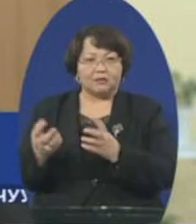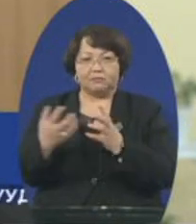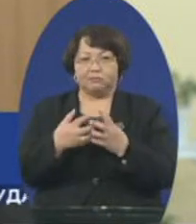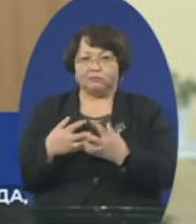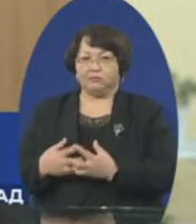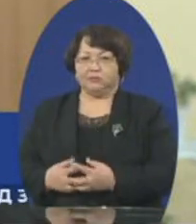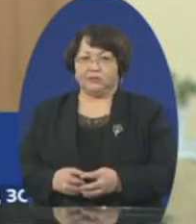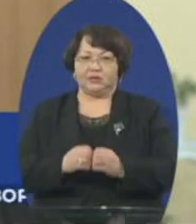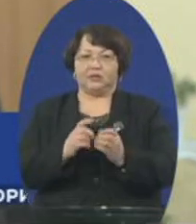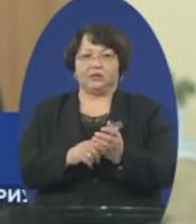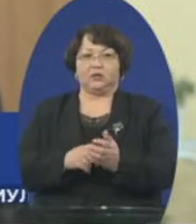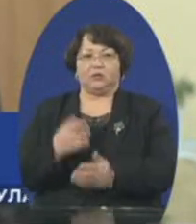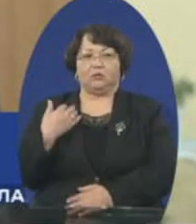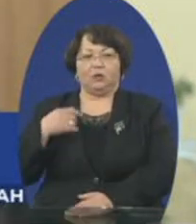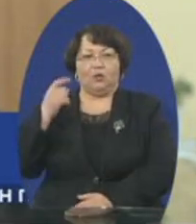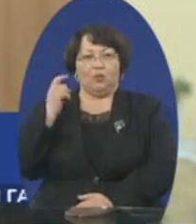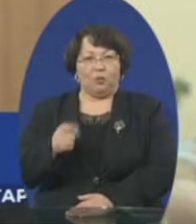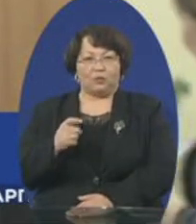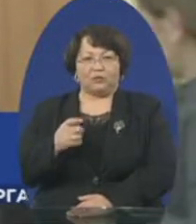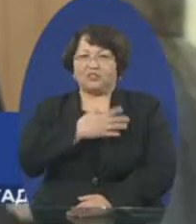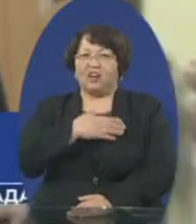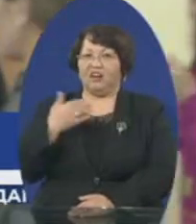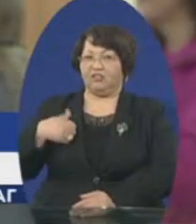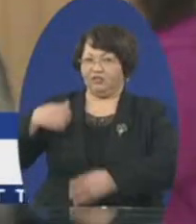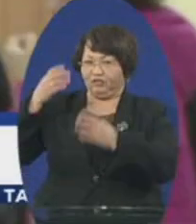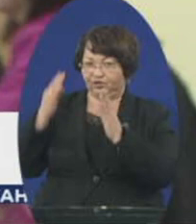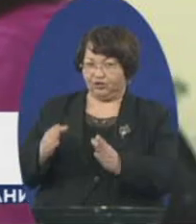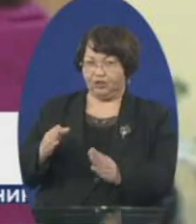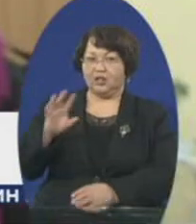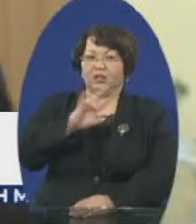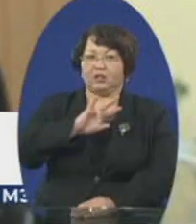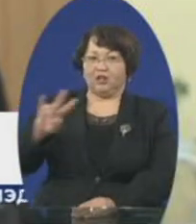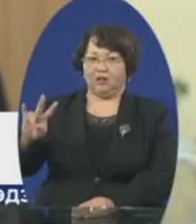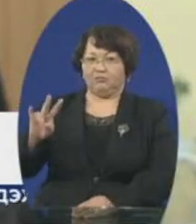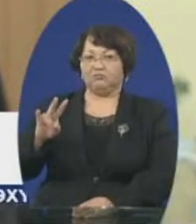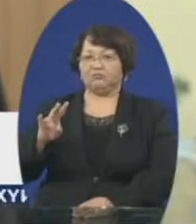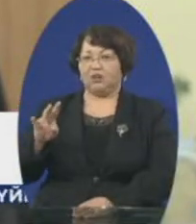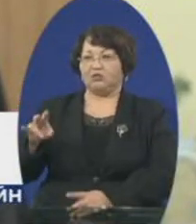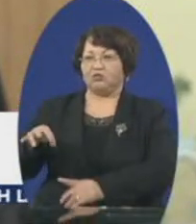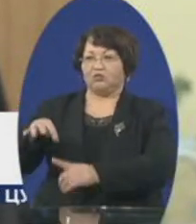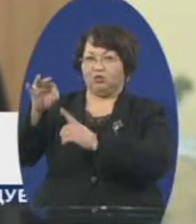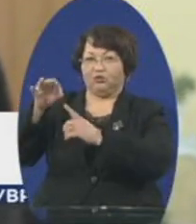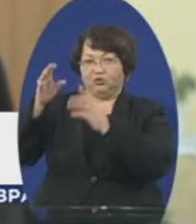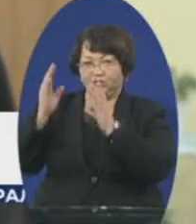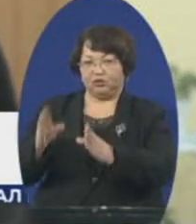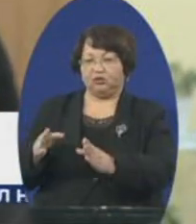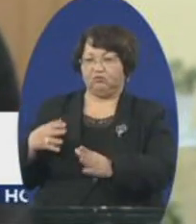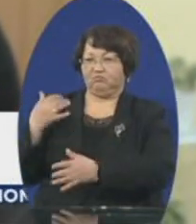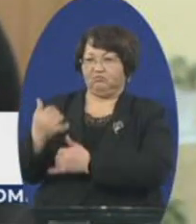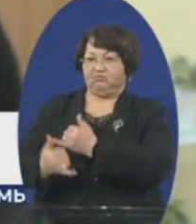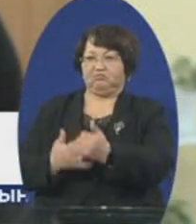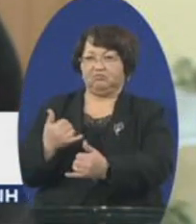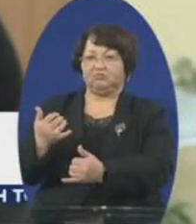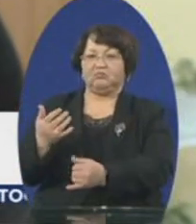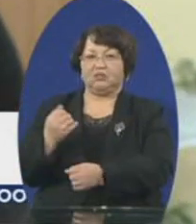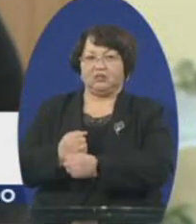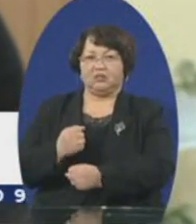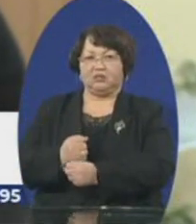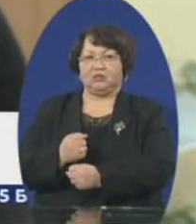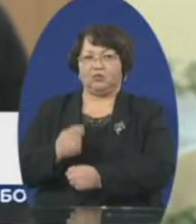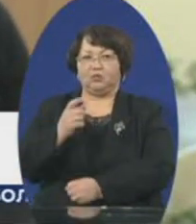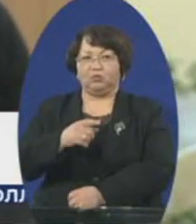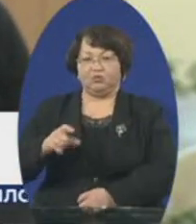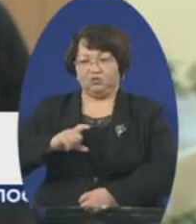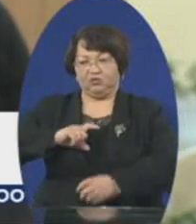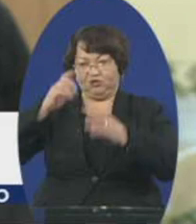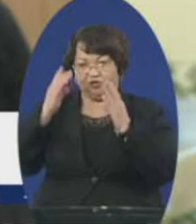шиг бүгдийг дарах шийдэн бүгдийг одоо намаас томилогдсон гэдэг юм уу те бүр ингээд үе дамжин баг одоо ингэж ажиллаж байгаа хүмүүс тавина